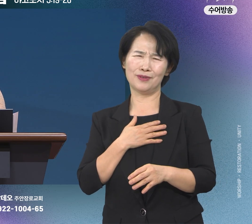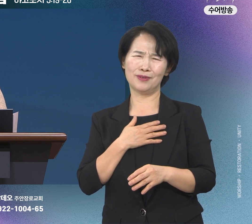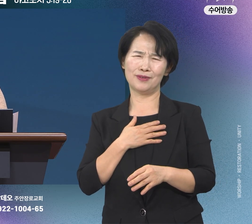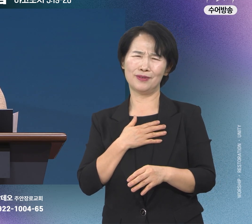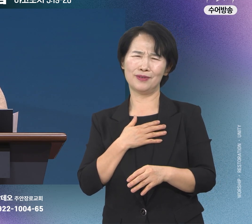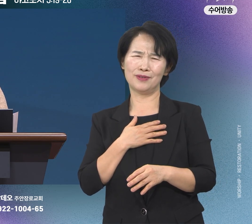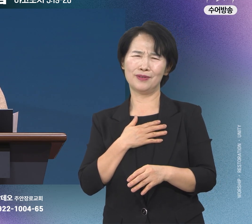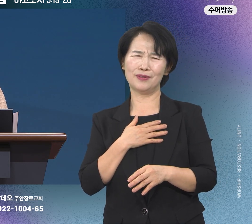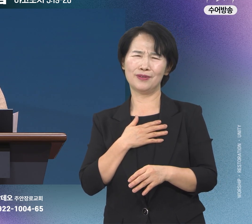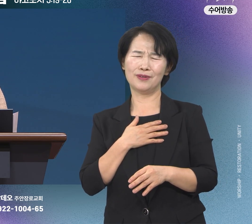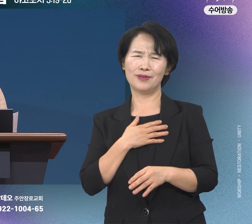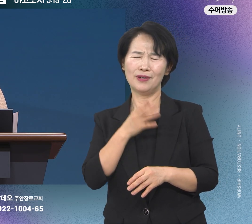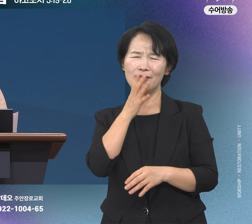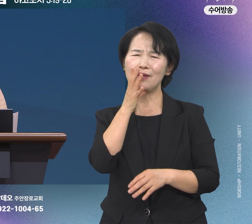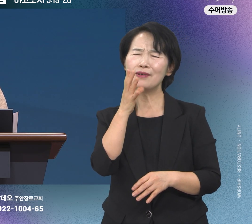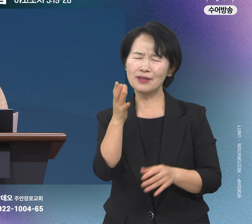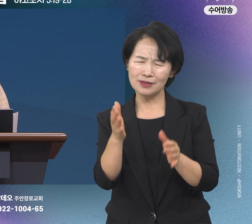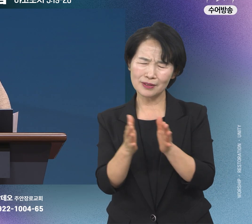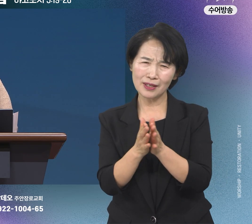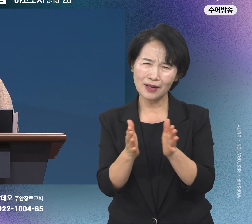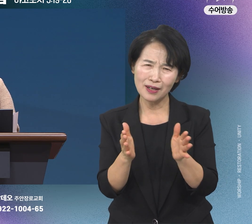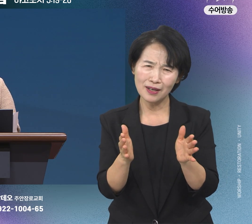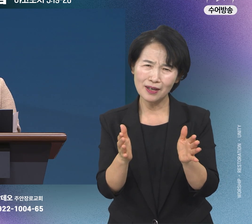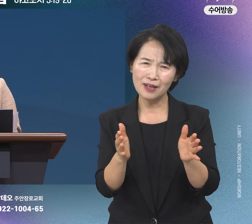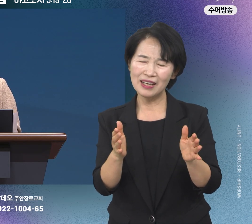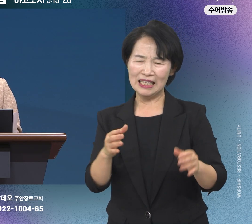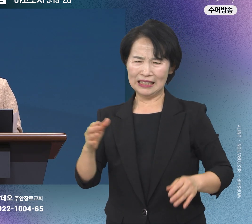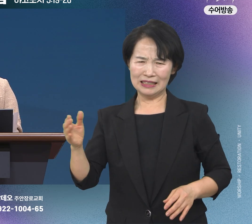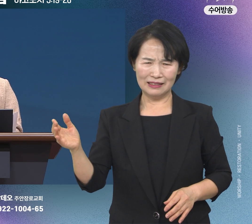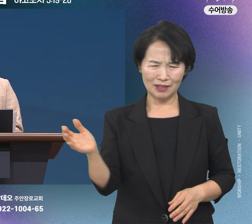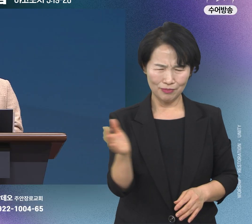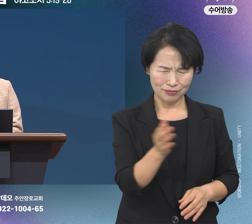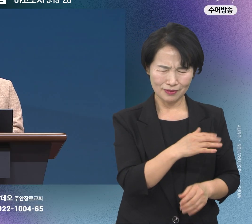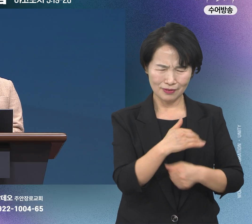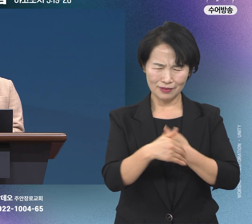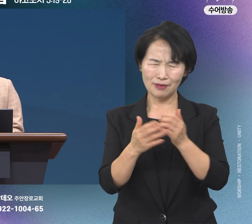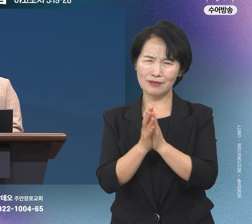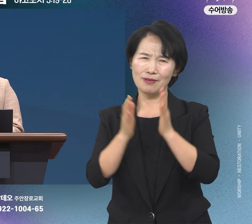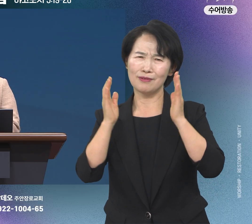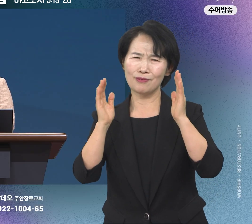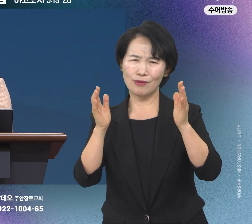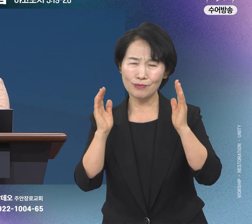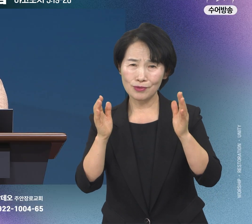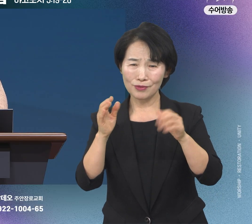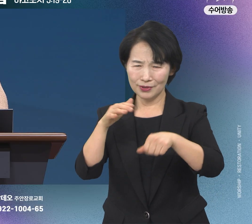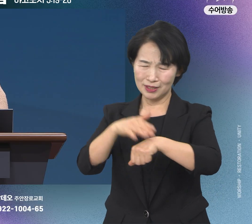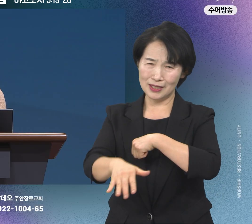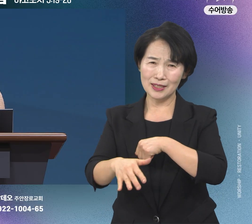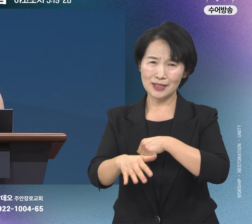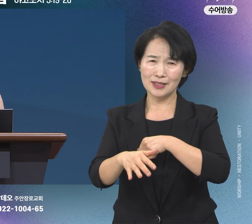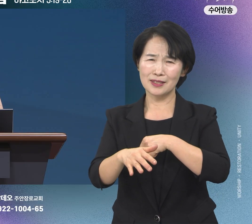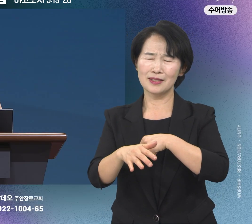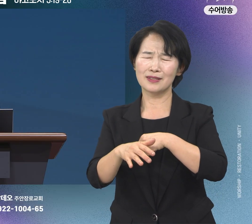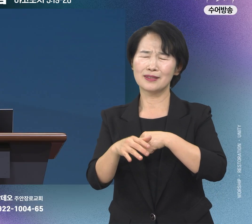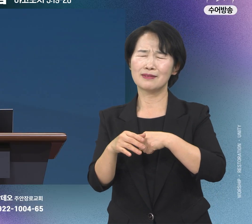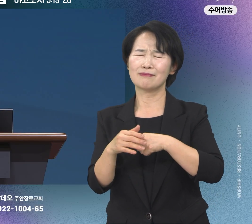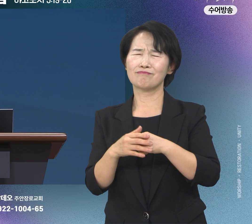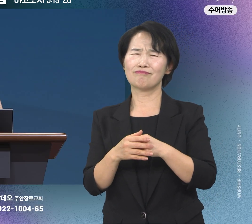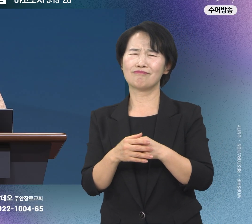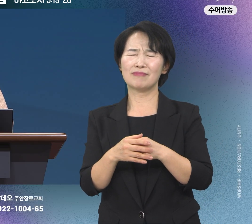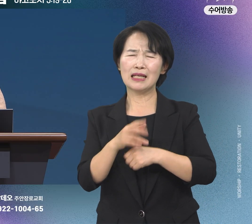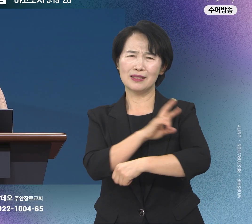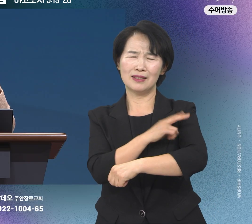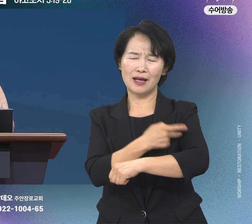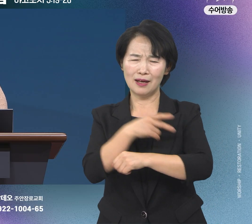그때부터 제 신천지 성경 공부가 본격적으로 시작합니다. 제가 지금까지 나눈 이야기는